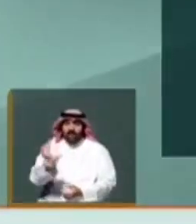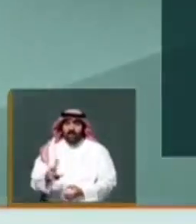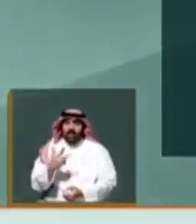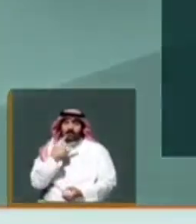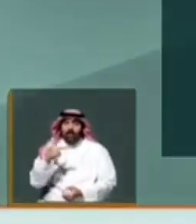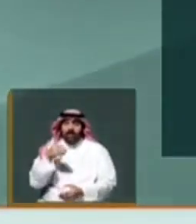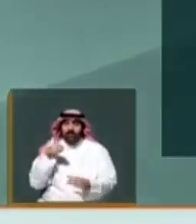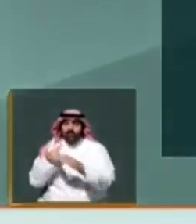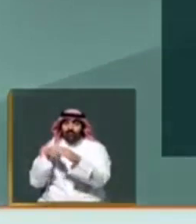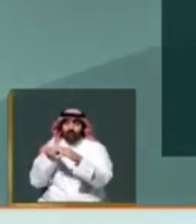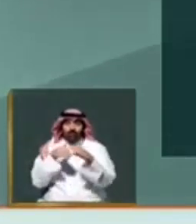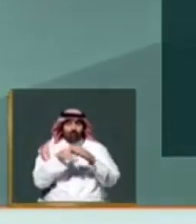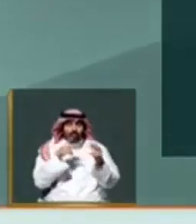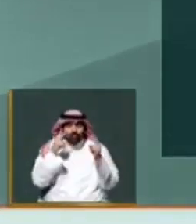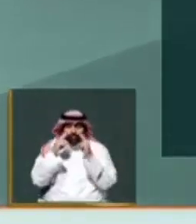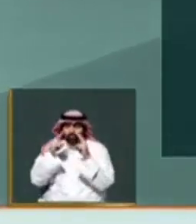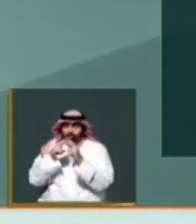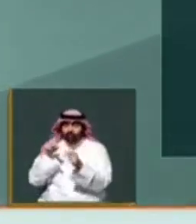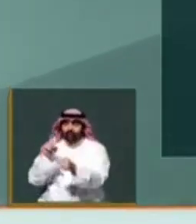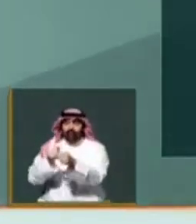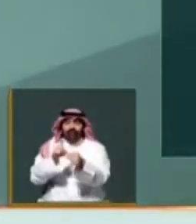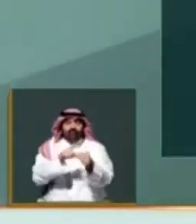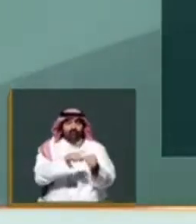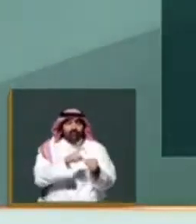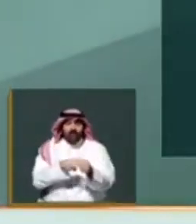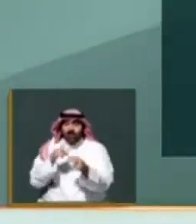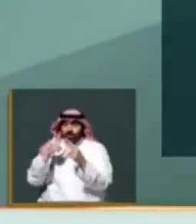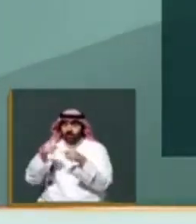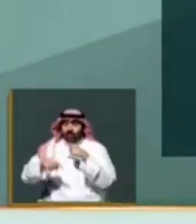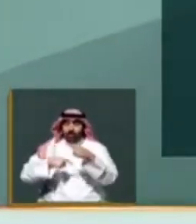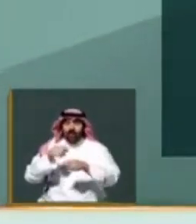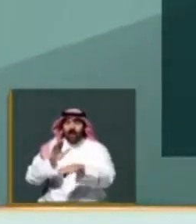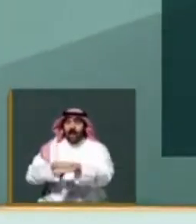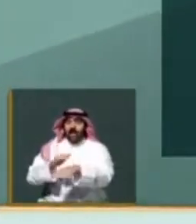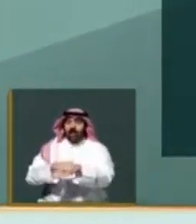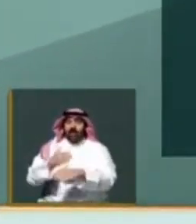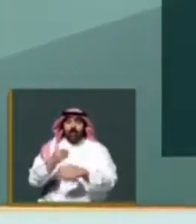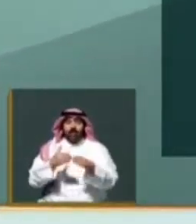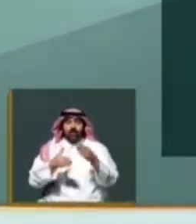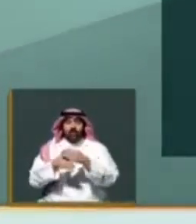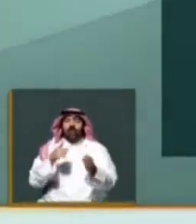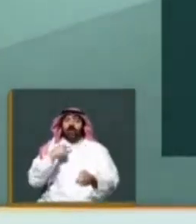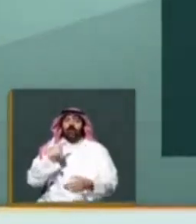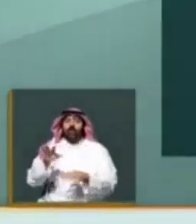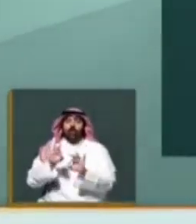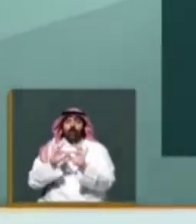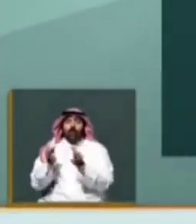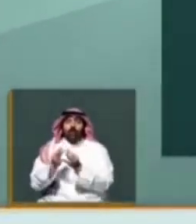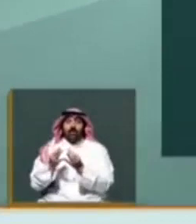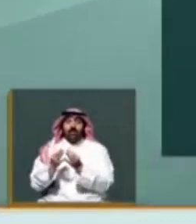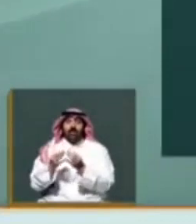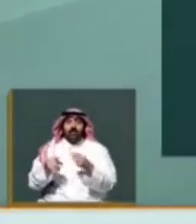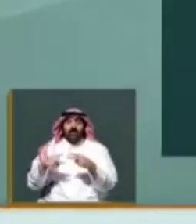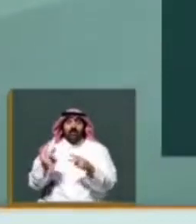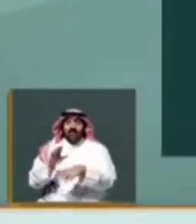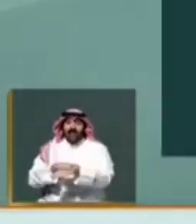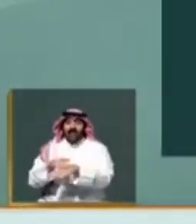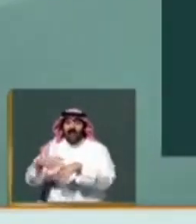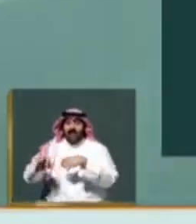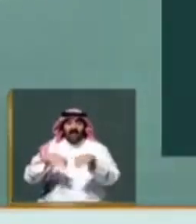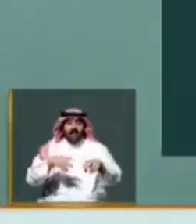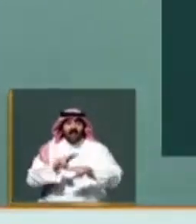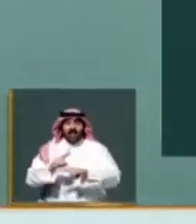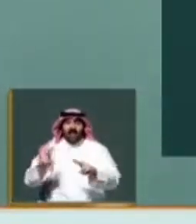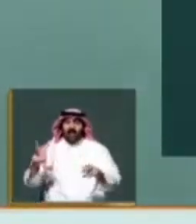57,700 زيارة. وأوضح سكني أن البرنامج مستمر في تقديم خدماته للأسر الراغبة في التملك بالاستفادة من الخيارات